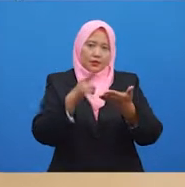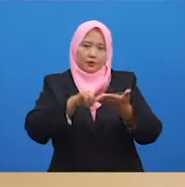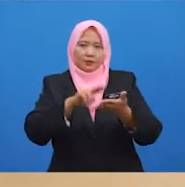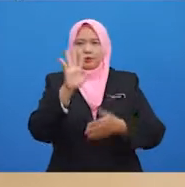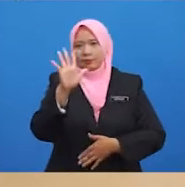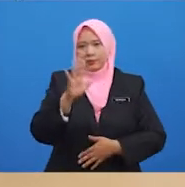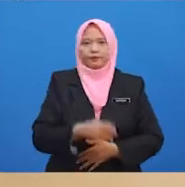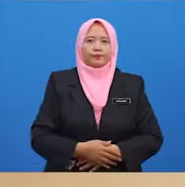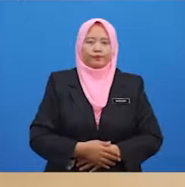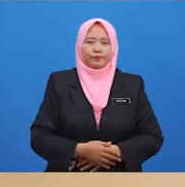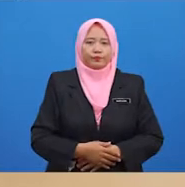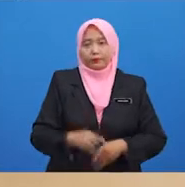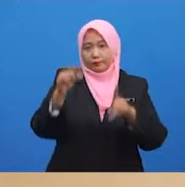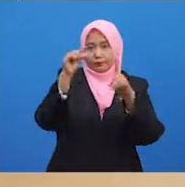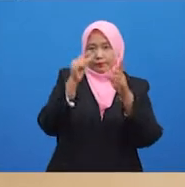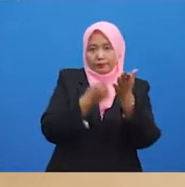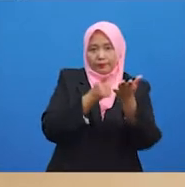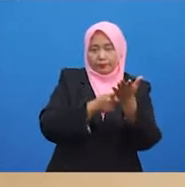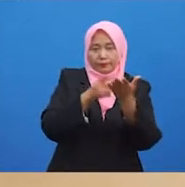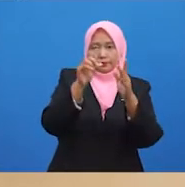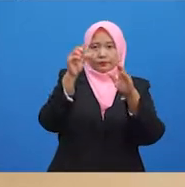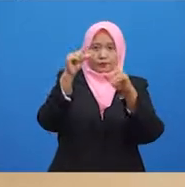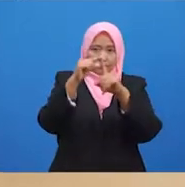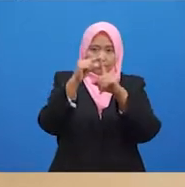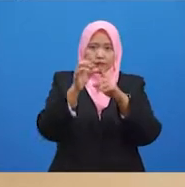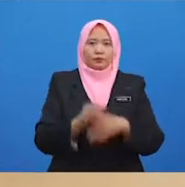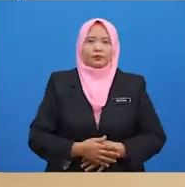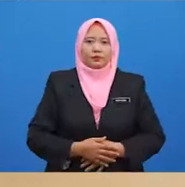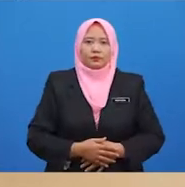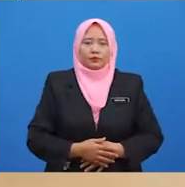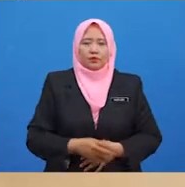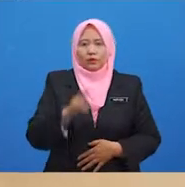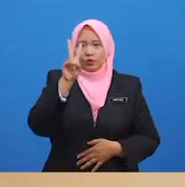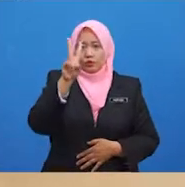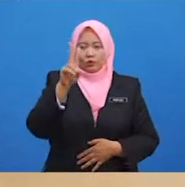Bilangan perkataan sajak ini ialah antara 2 hingga 5 patah